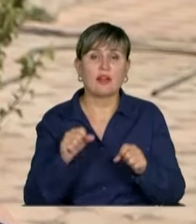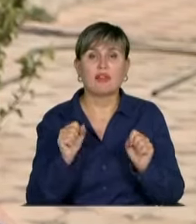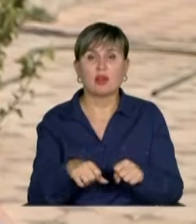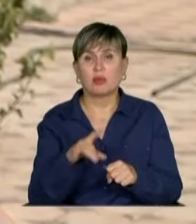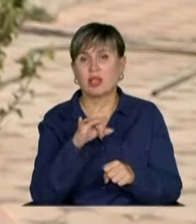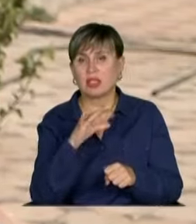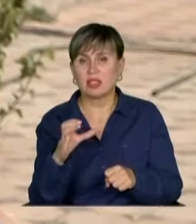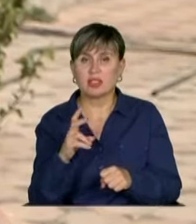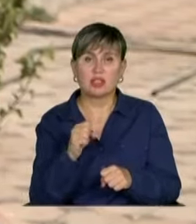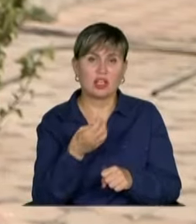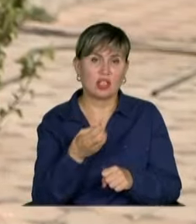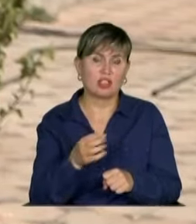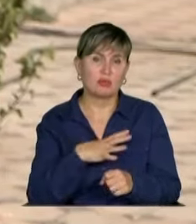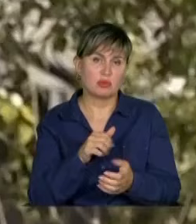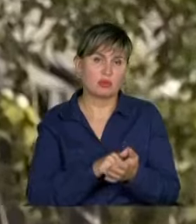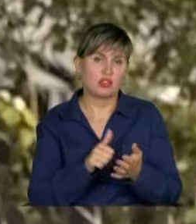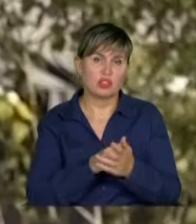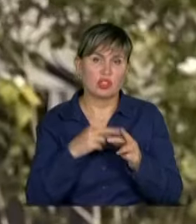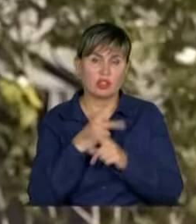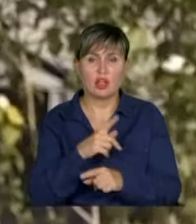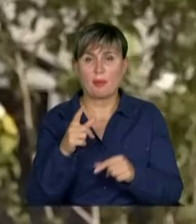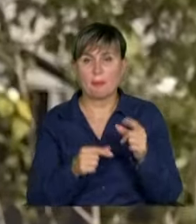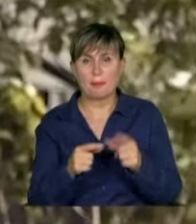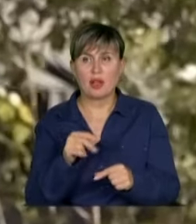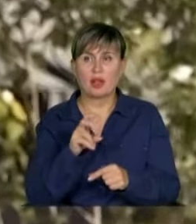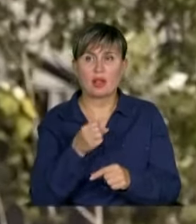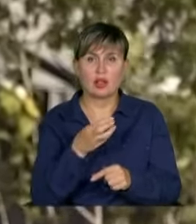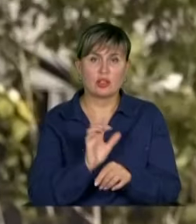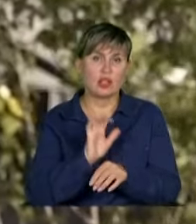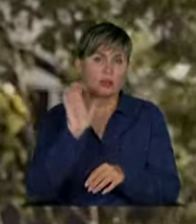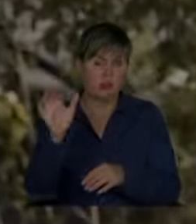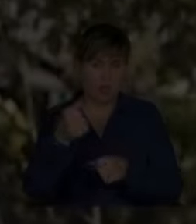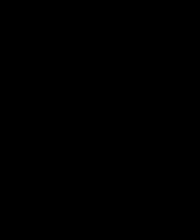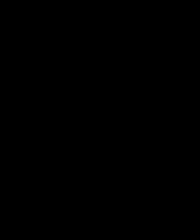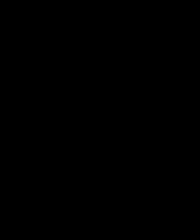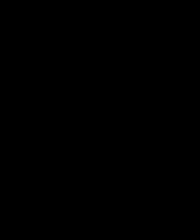рисовая каша и стала причиной отравления. Молоко и кашу мы направили на экспертизу.